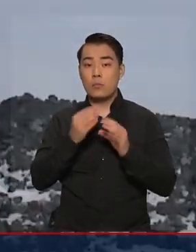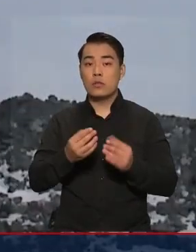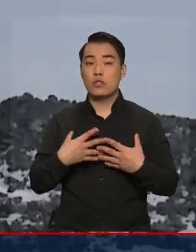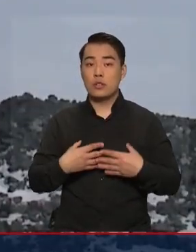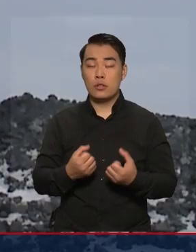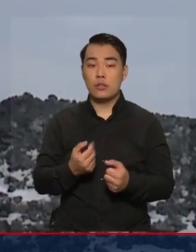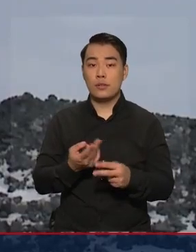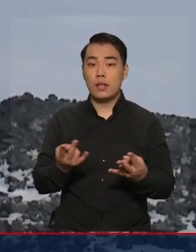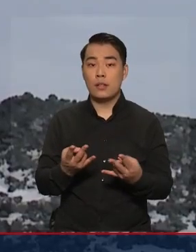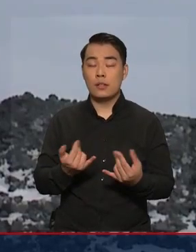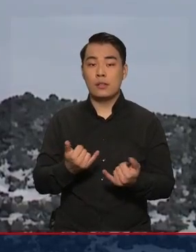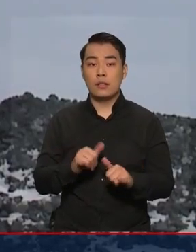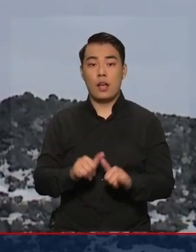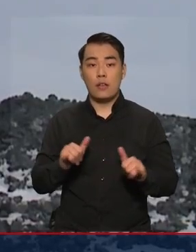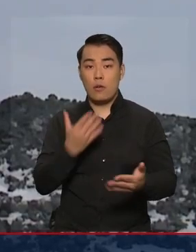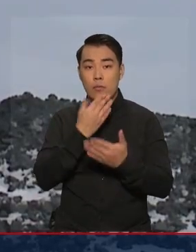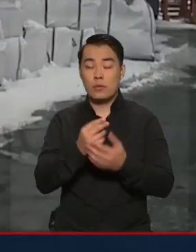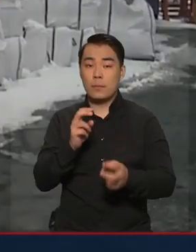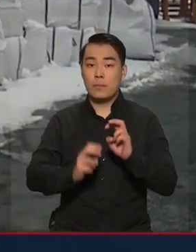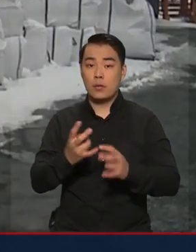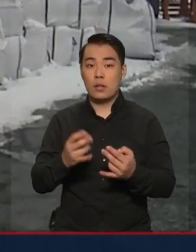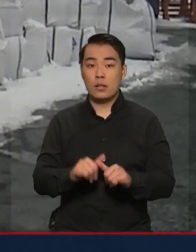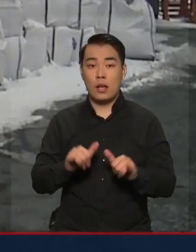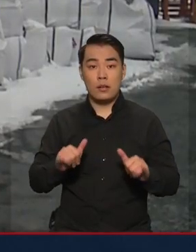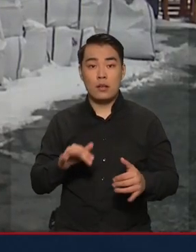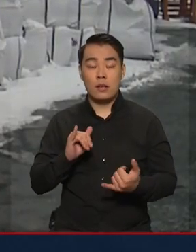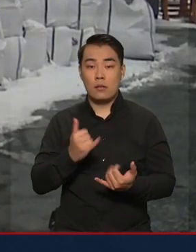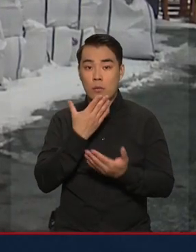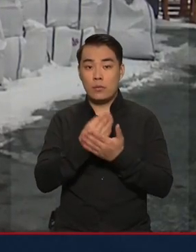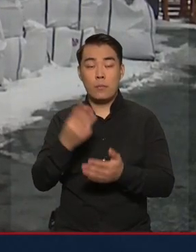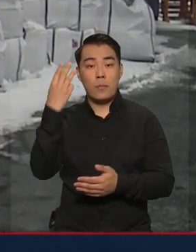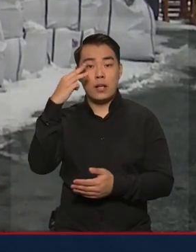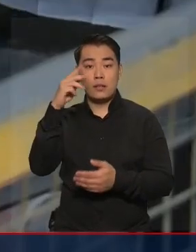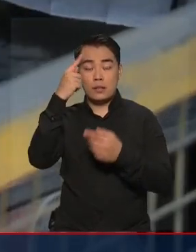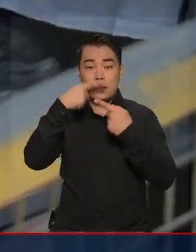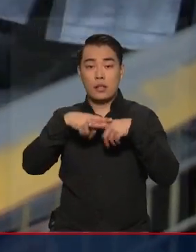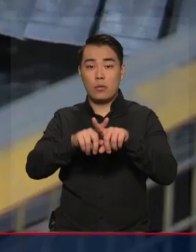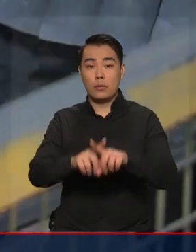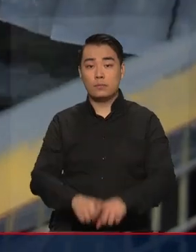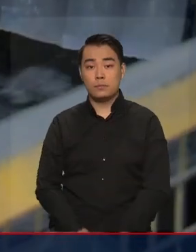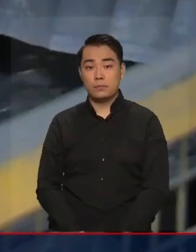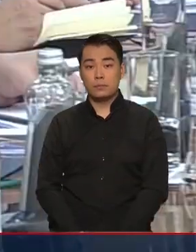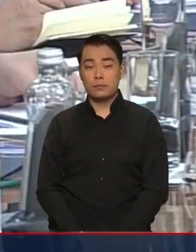необходимо развивать и расширять собственное производство, основанное на современных технологиях.